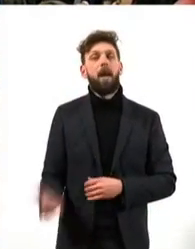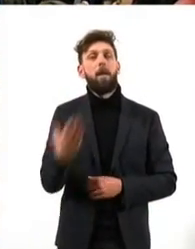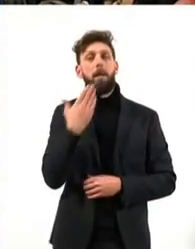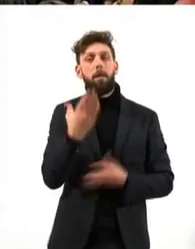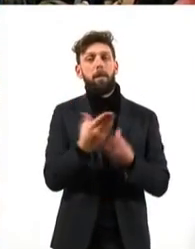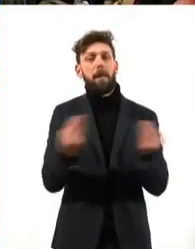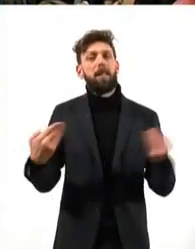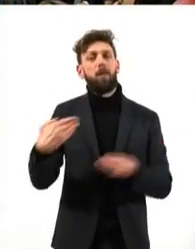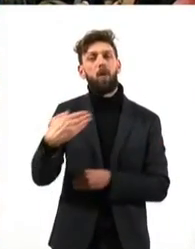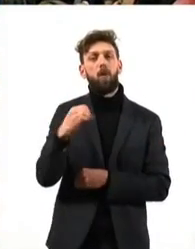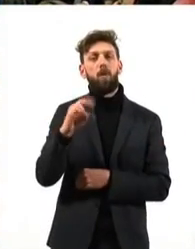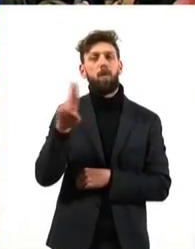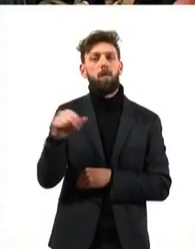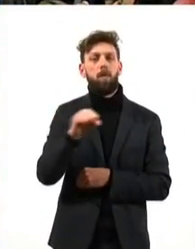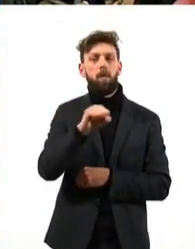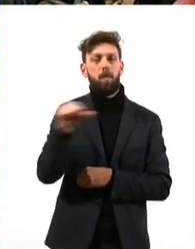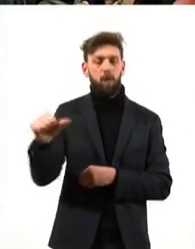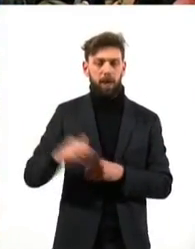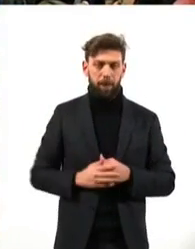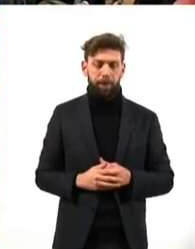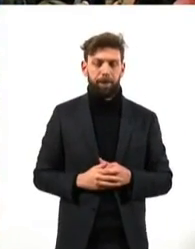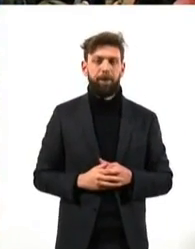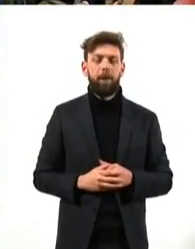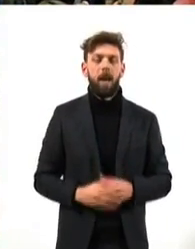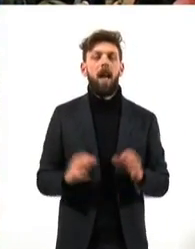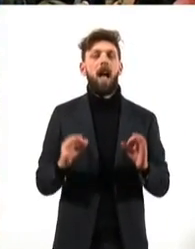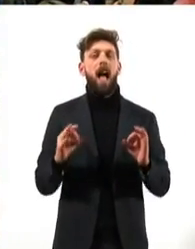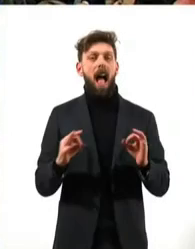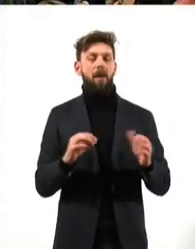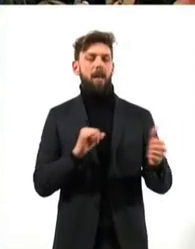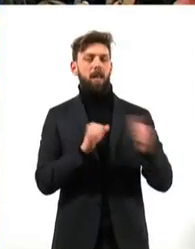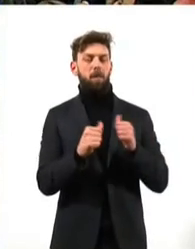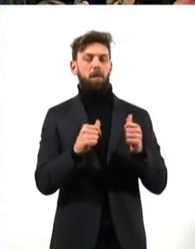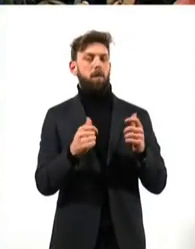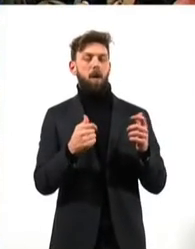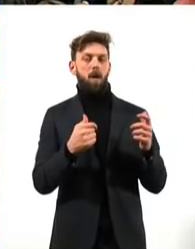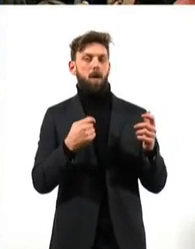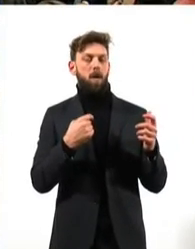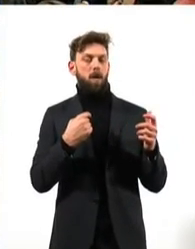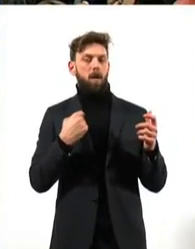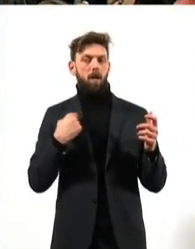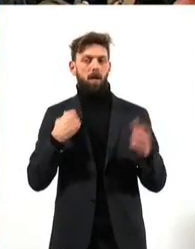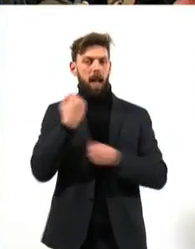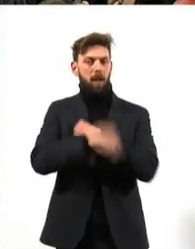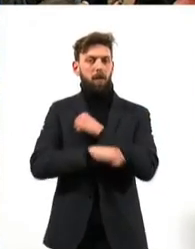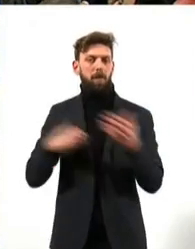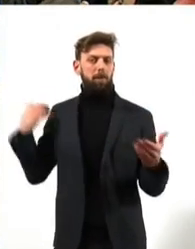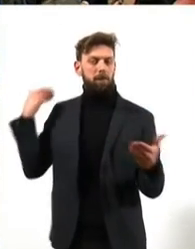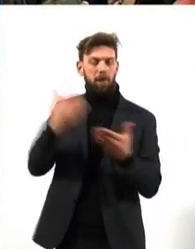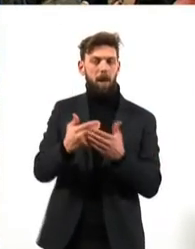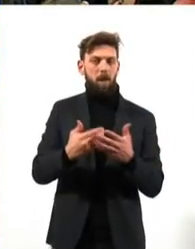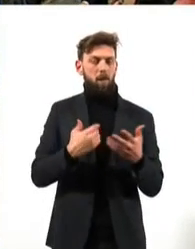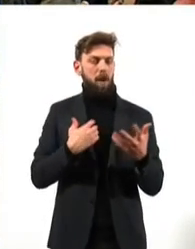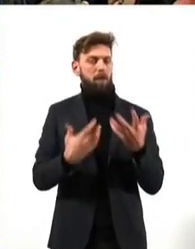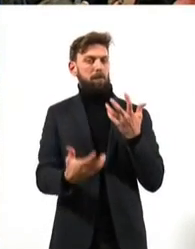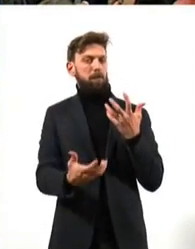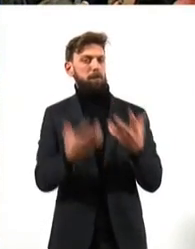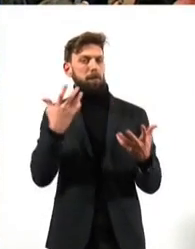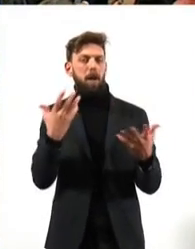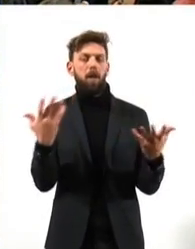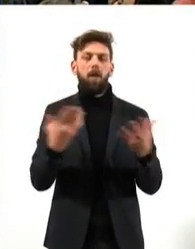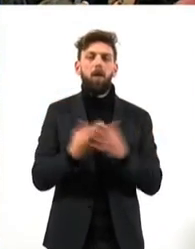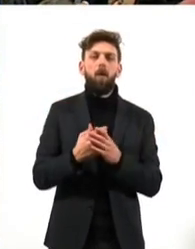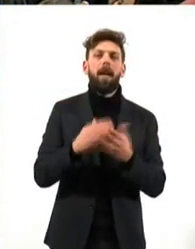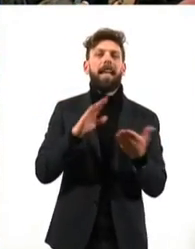Moussa. Sur ce sujet du sport, moi j'ai été très frappé ces dernières semaines par le nombre de jeunes qui me parlaient aussi du sujet des paris